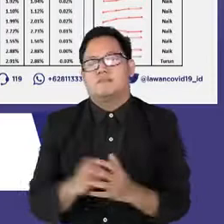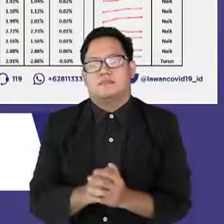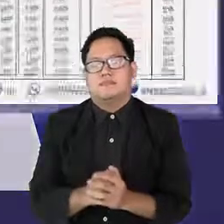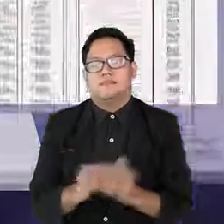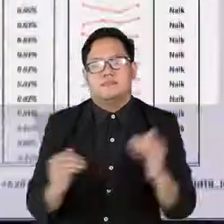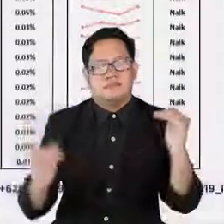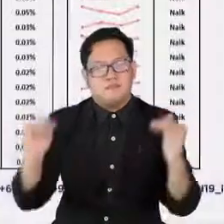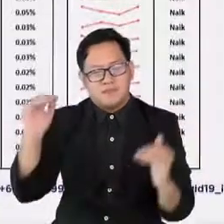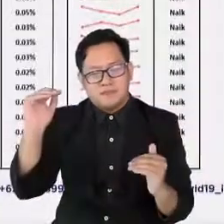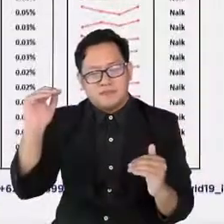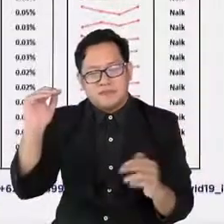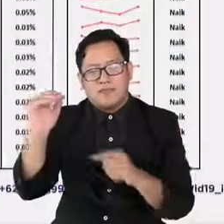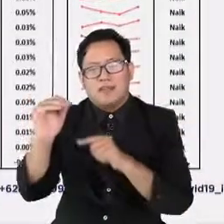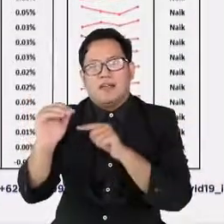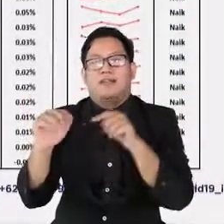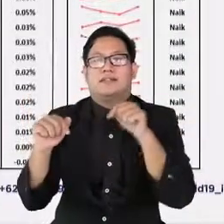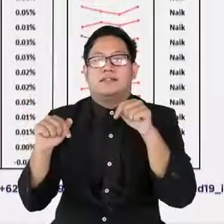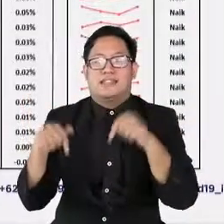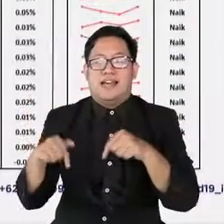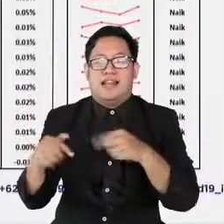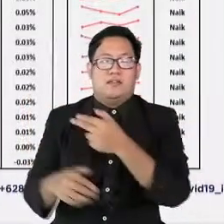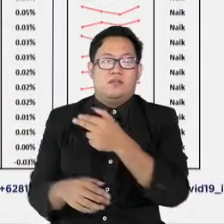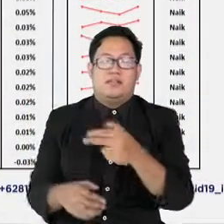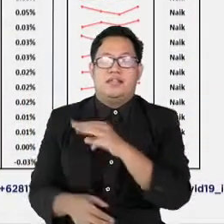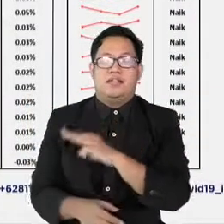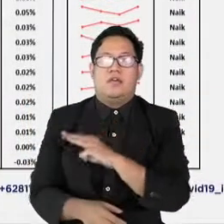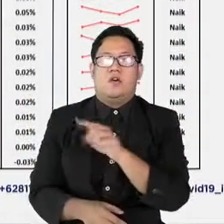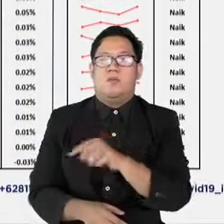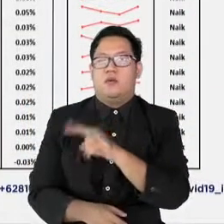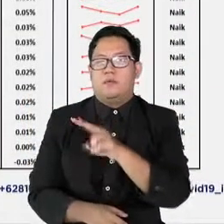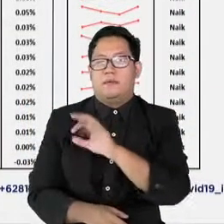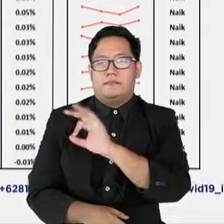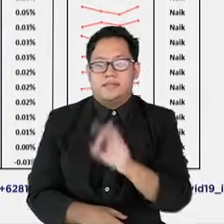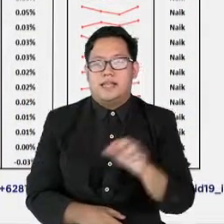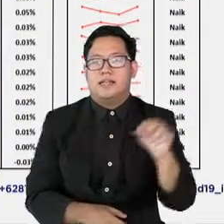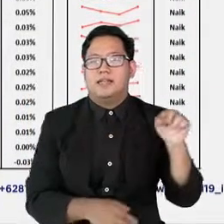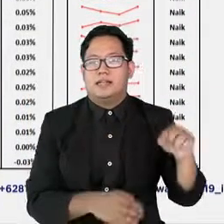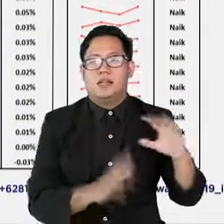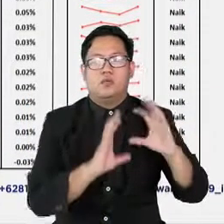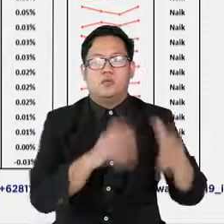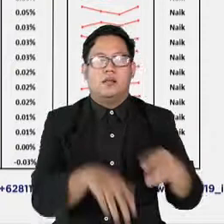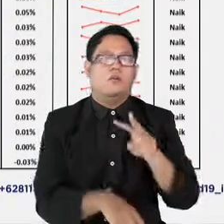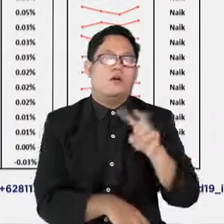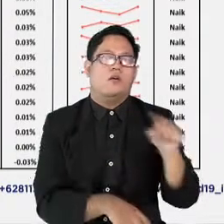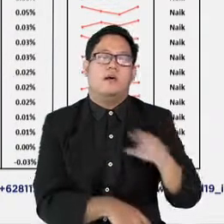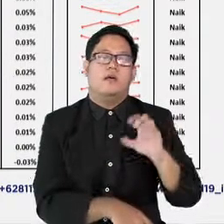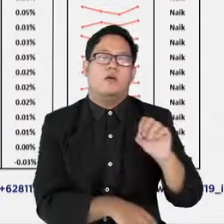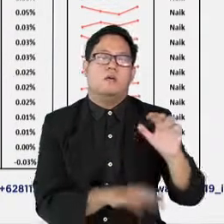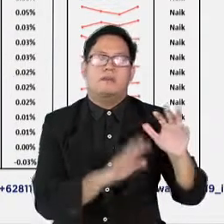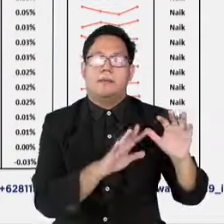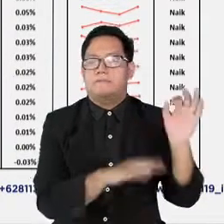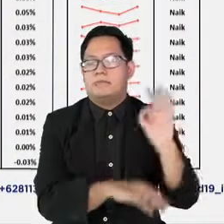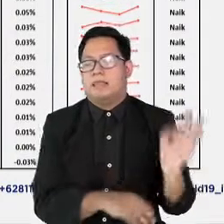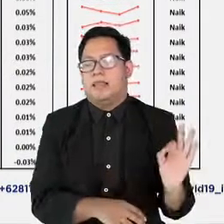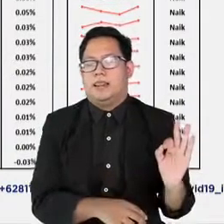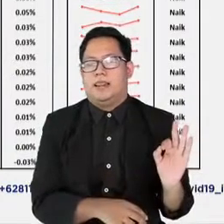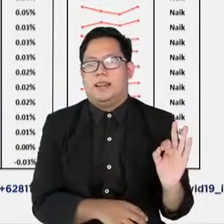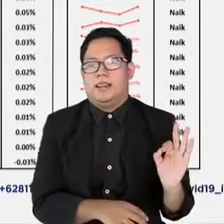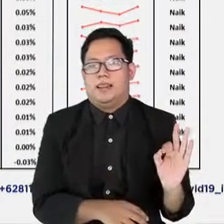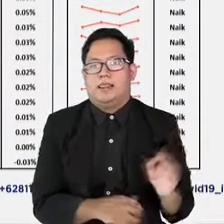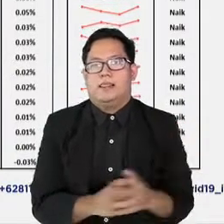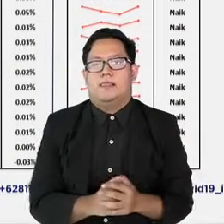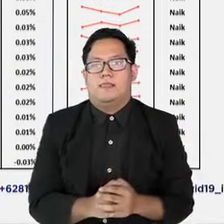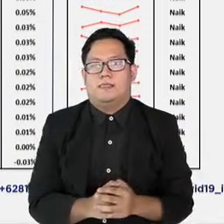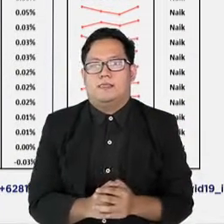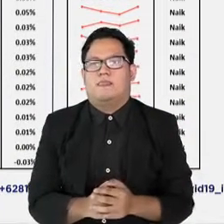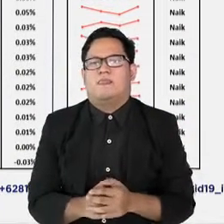sebesar 3,2 persen sedangkan di dunia sebesar 2,0 sembilan persen masih tingginya